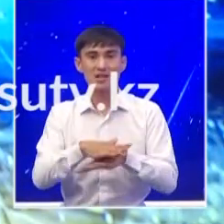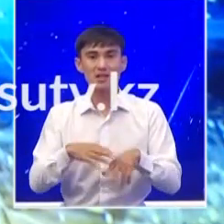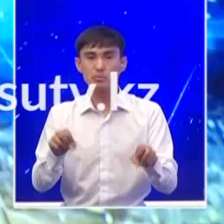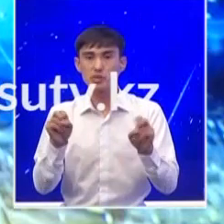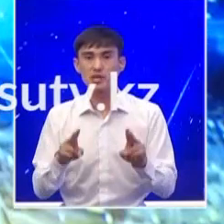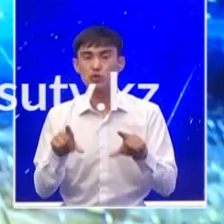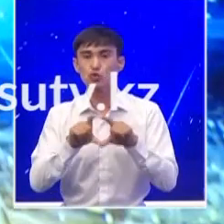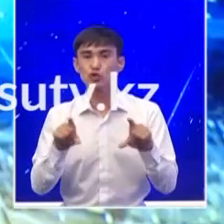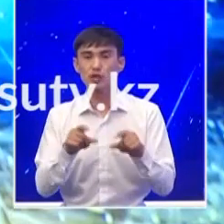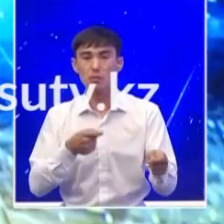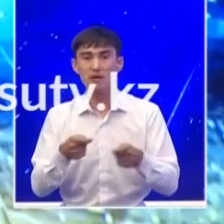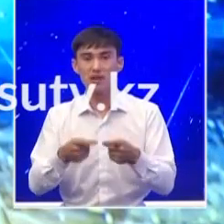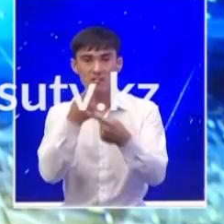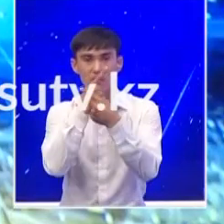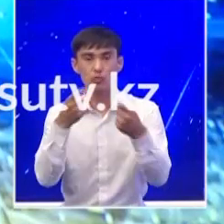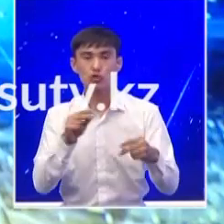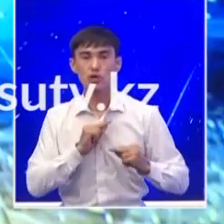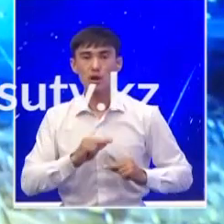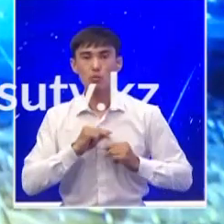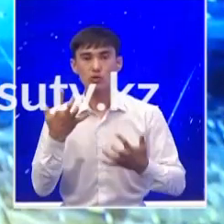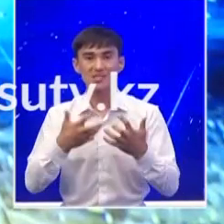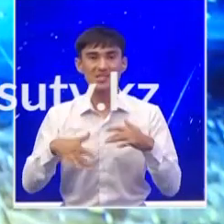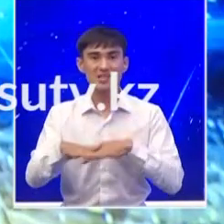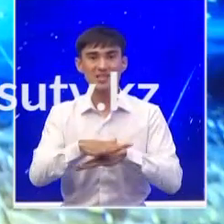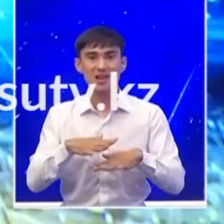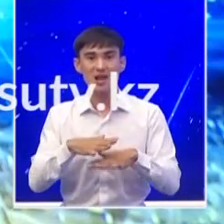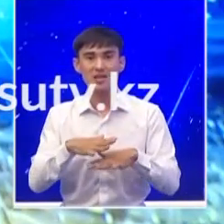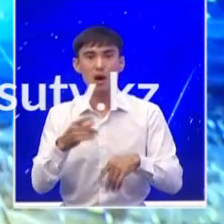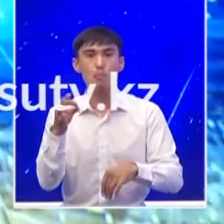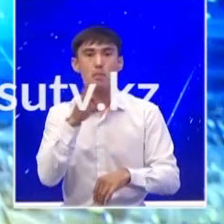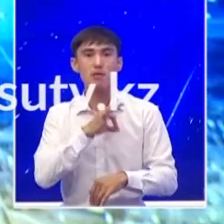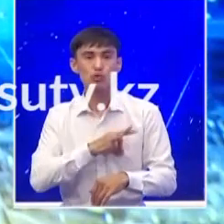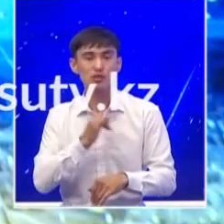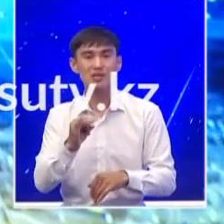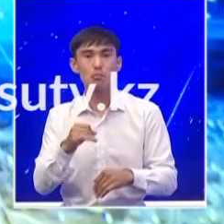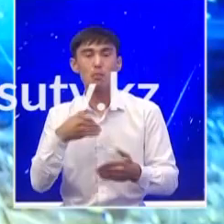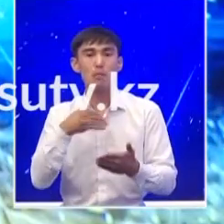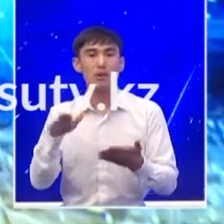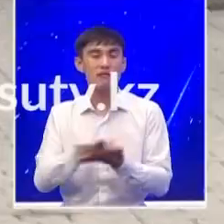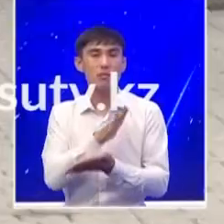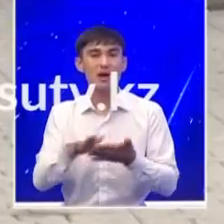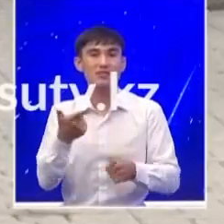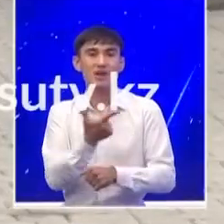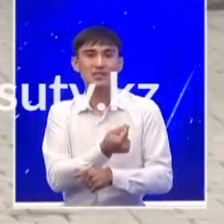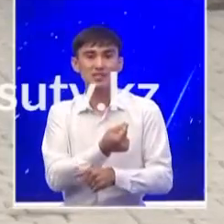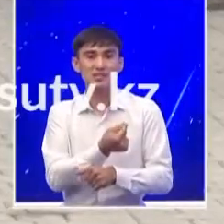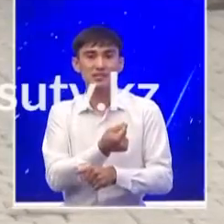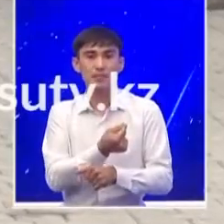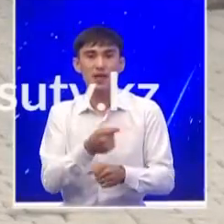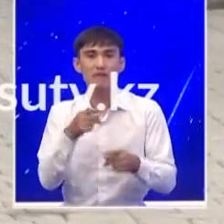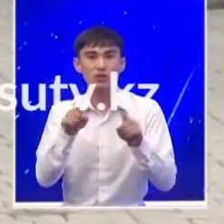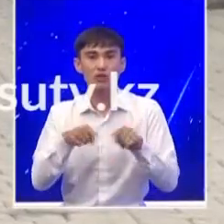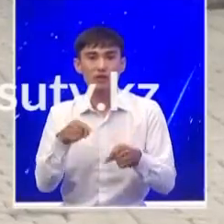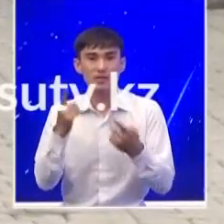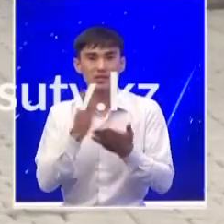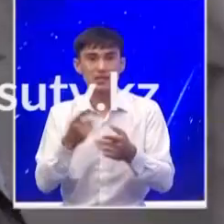Специалисты учреждения провели информационную работу среди населения о преимуществах и противопоказаниях вакцины. В листовках содержится